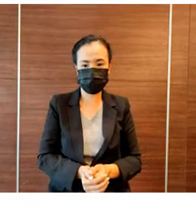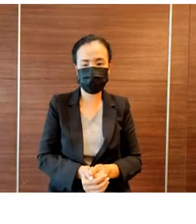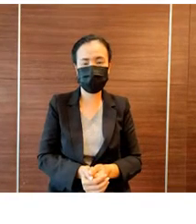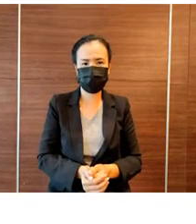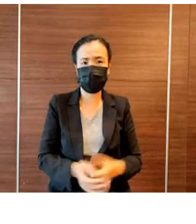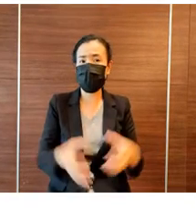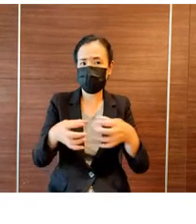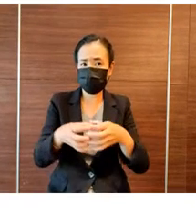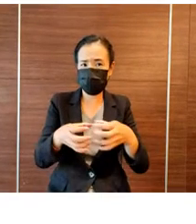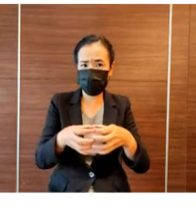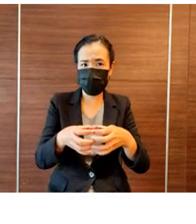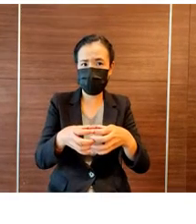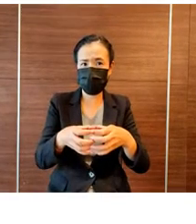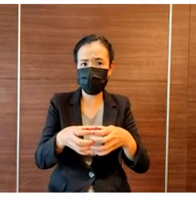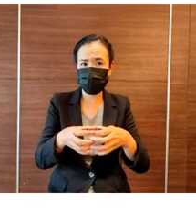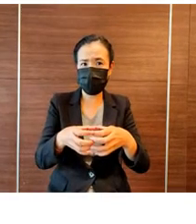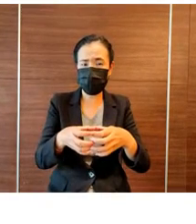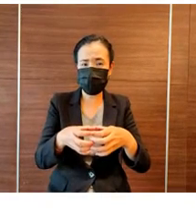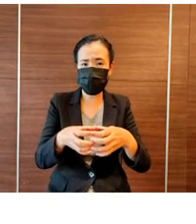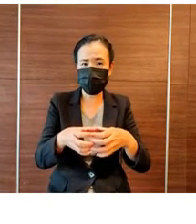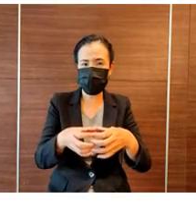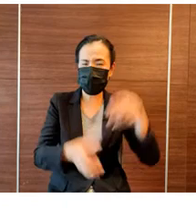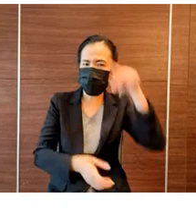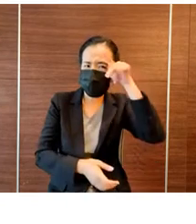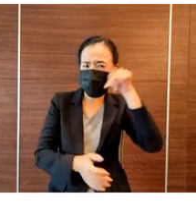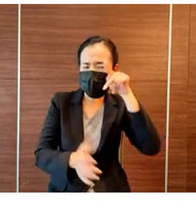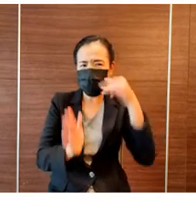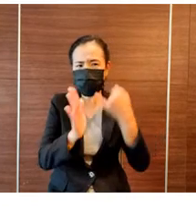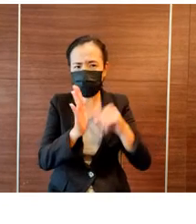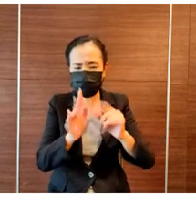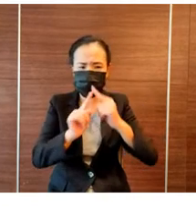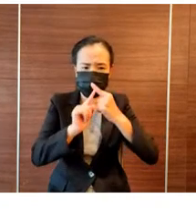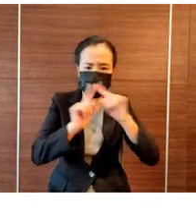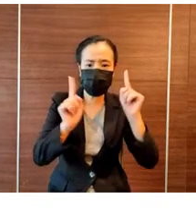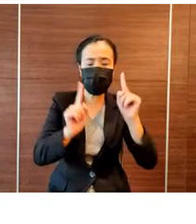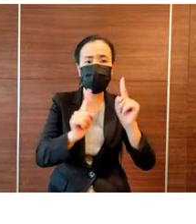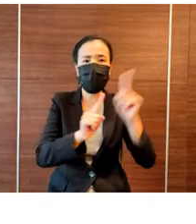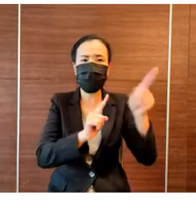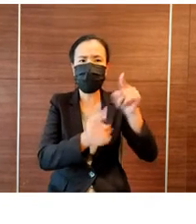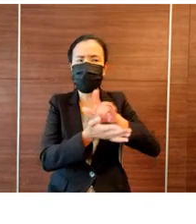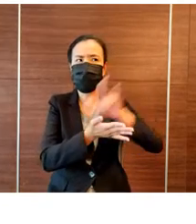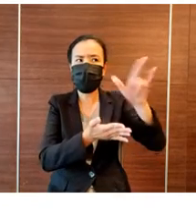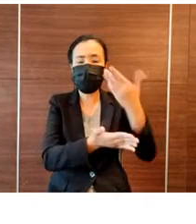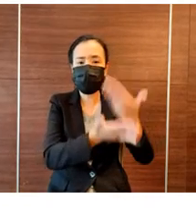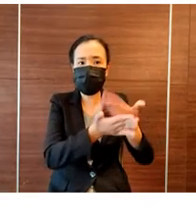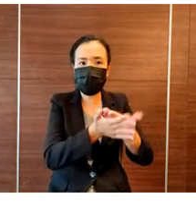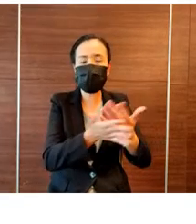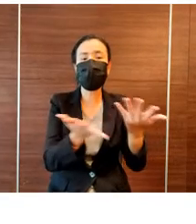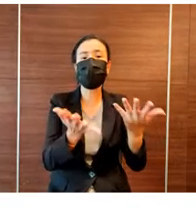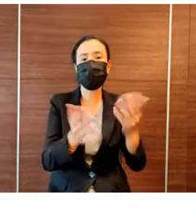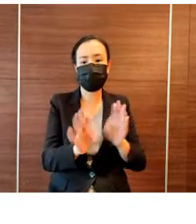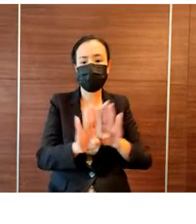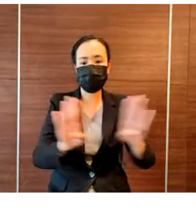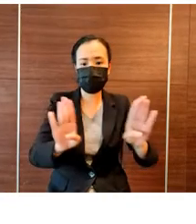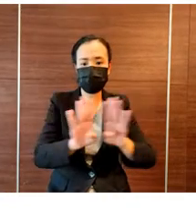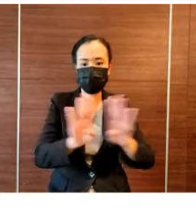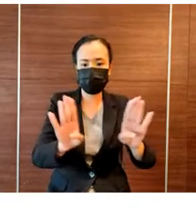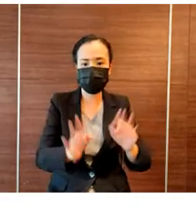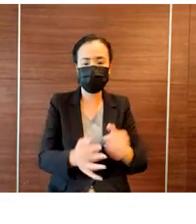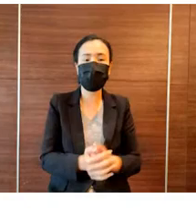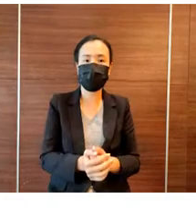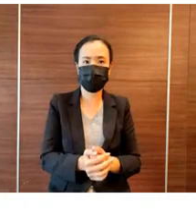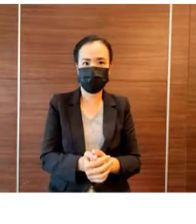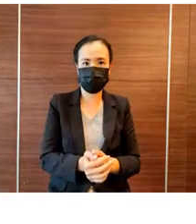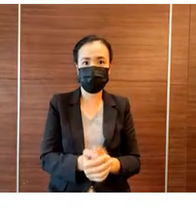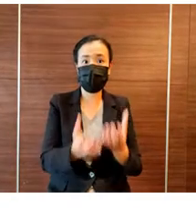disorder เกี่ยวกับเรื่องความผิดปกติทางเพศคุยมานานแล้วแล้วแบบมีเปิดที่เยอรมันมีเปิดที่อังกฤษหาเงินไหนไปเรียนสรุปวันนั้นเปิดกีดเลยพี่อาร์มส่งมา